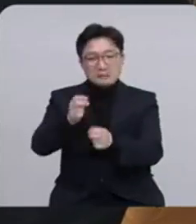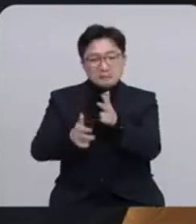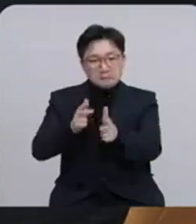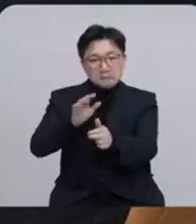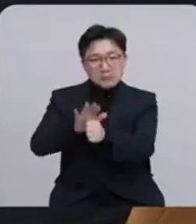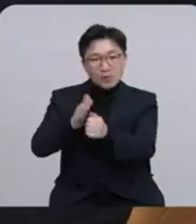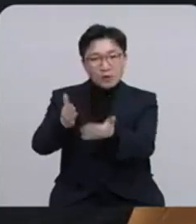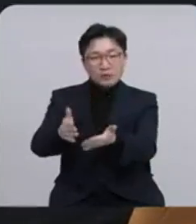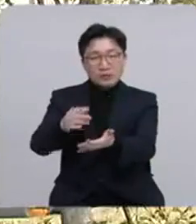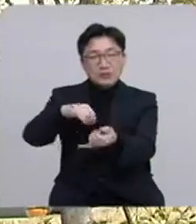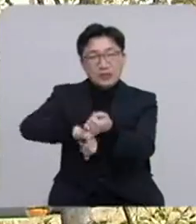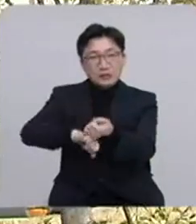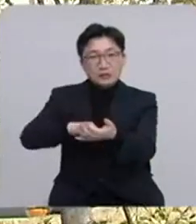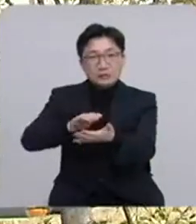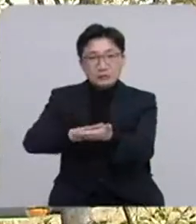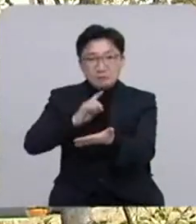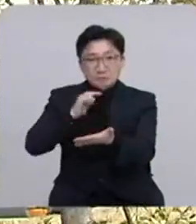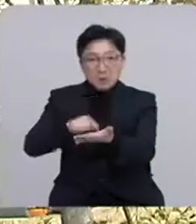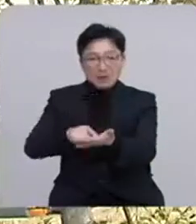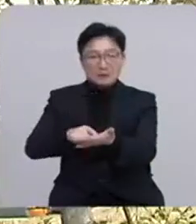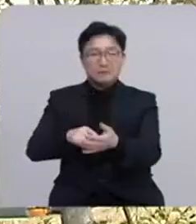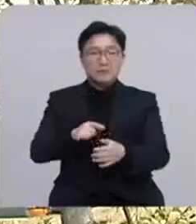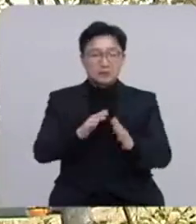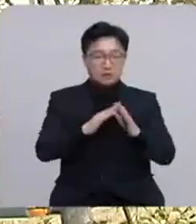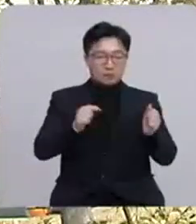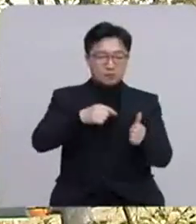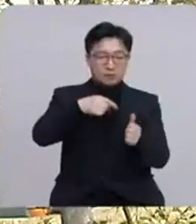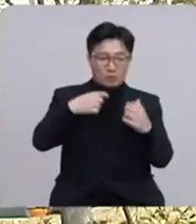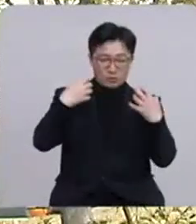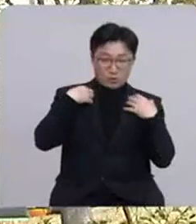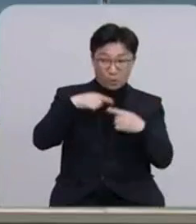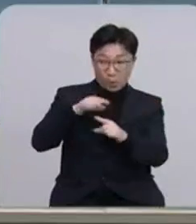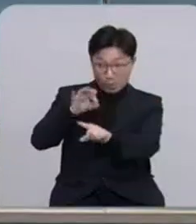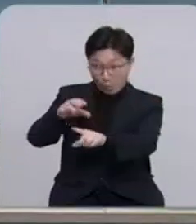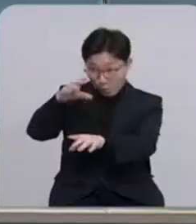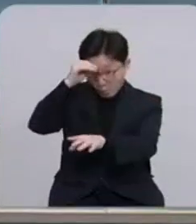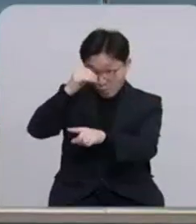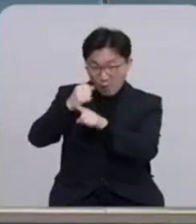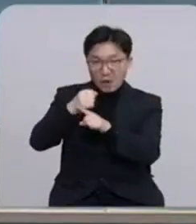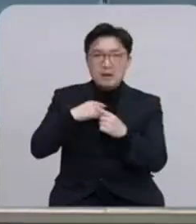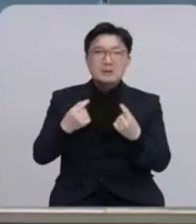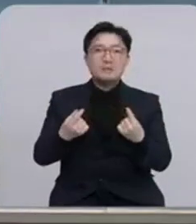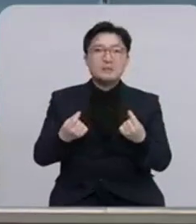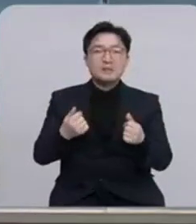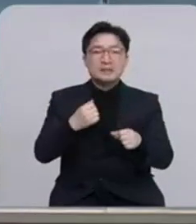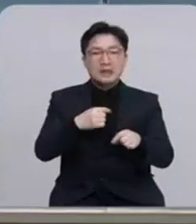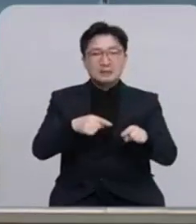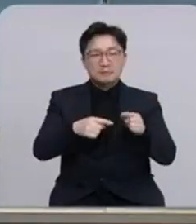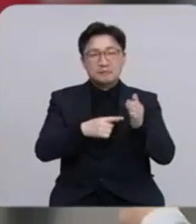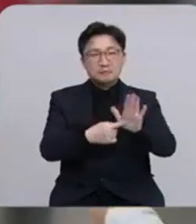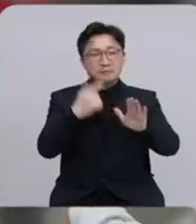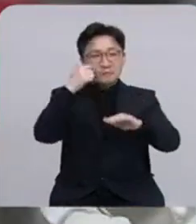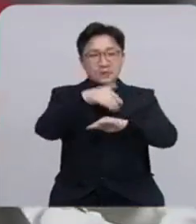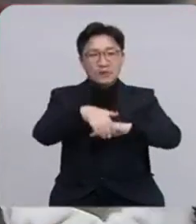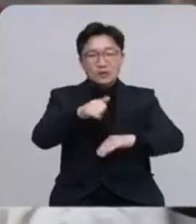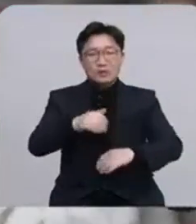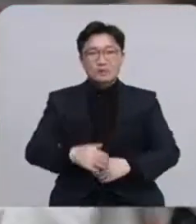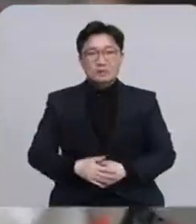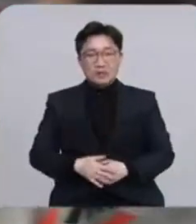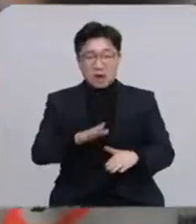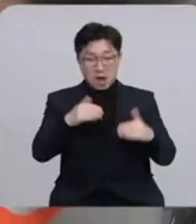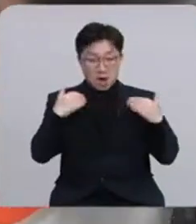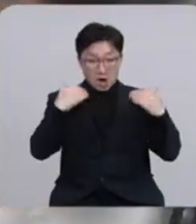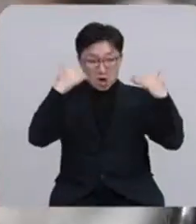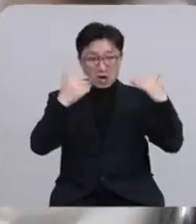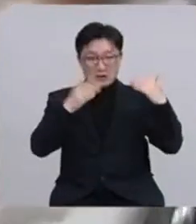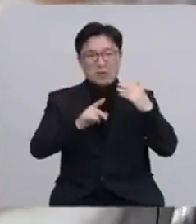지원을 약속한 데 이어 전북교육청이 1,000원의 아침밥에서 착안해 비슷한 정책을 내놨습니다. 성장기에